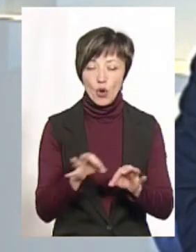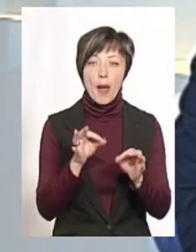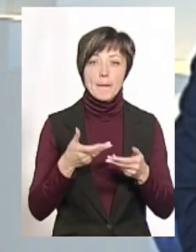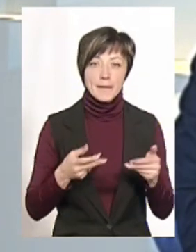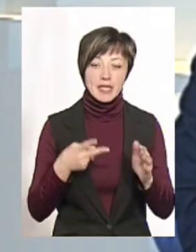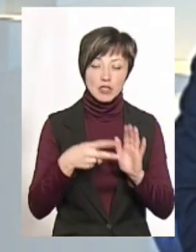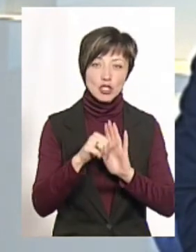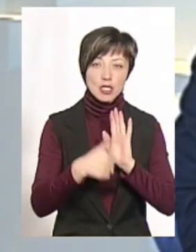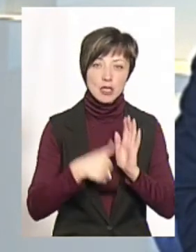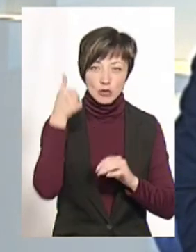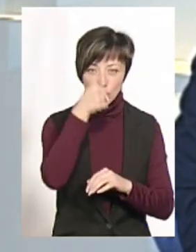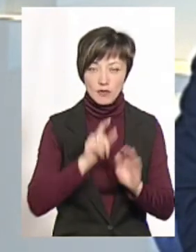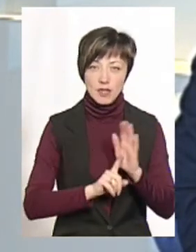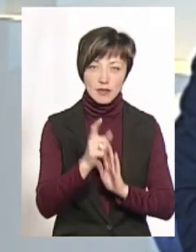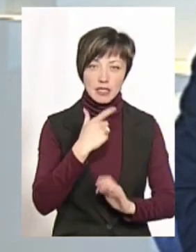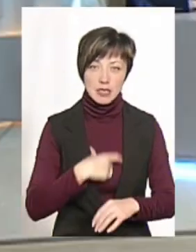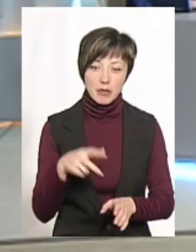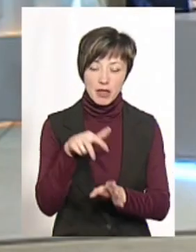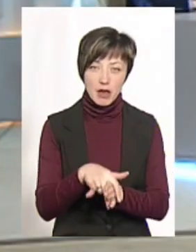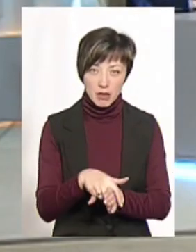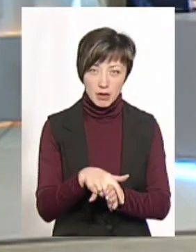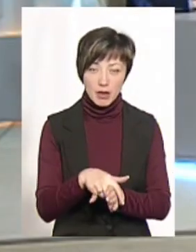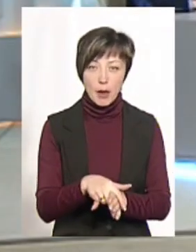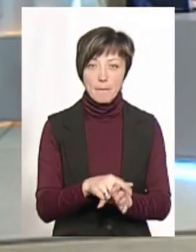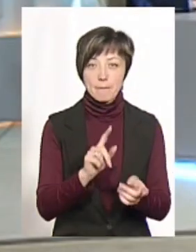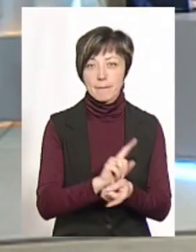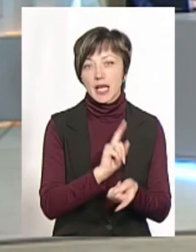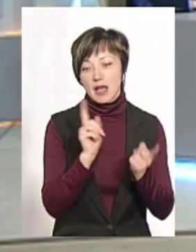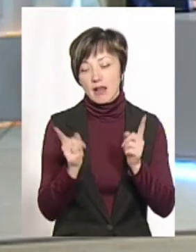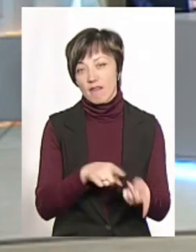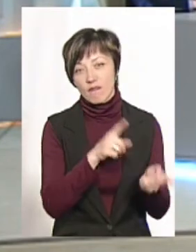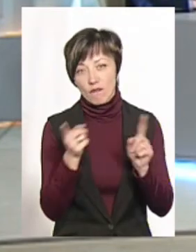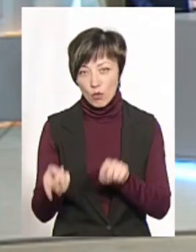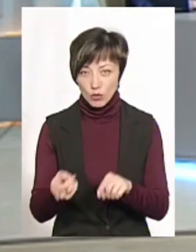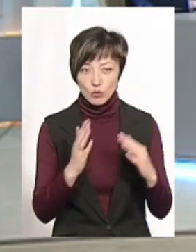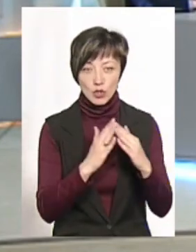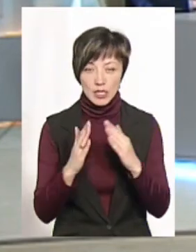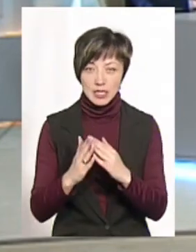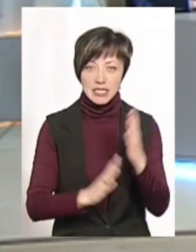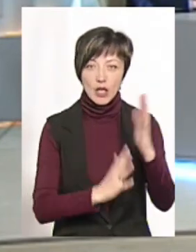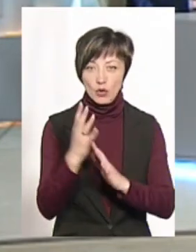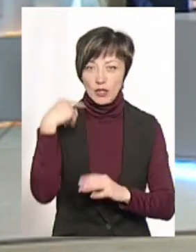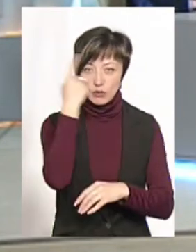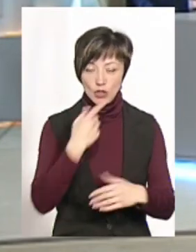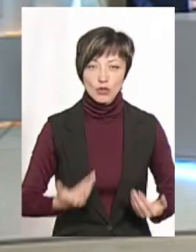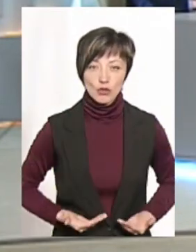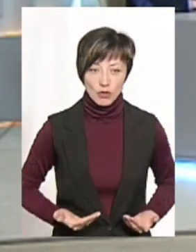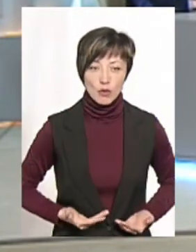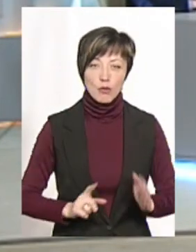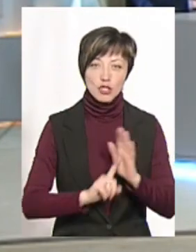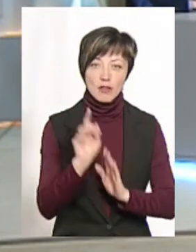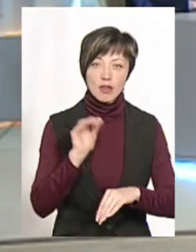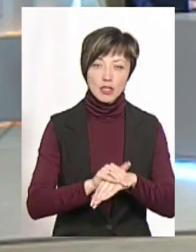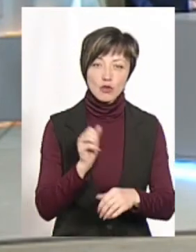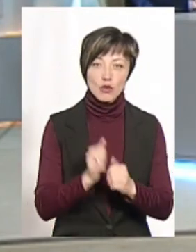Ми з 2016 року, взявши на себе тягар, переводячи будинки з садових на індивідуальні житлові,